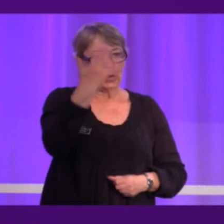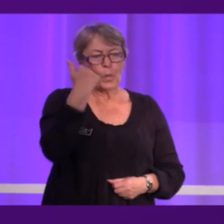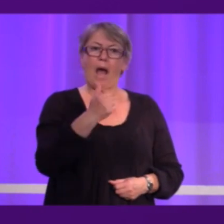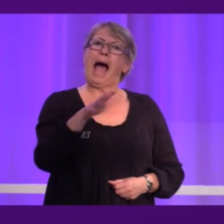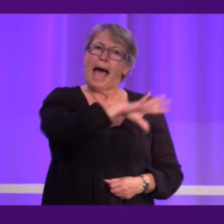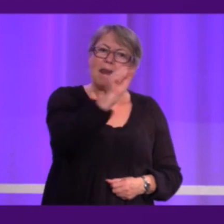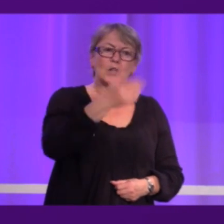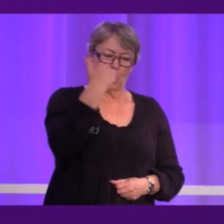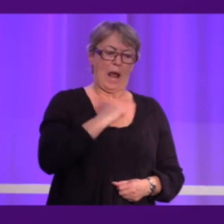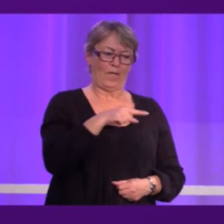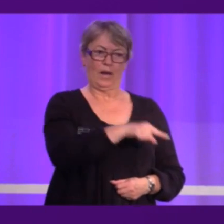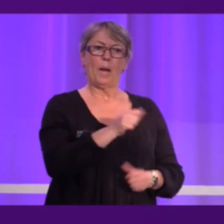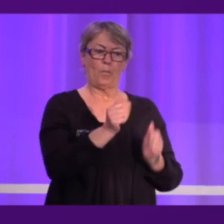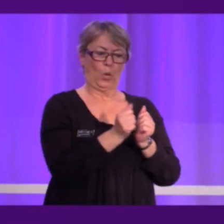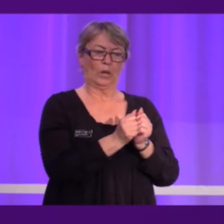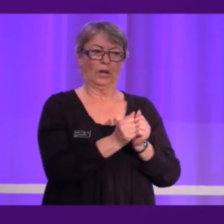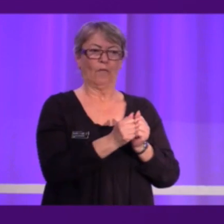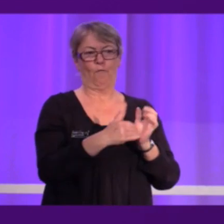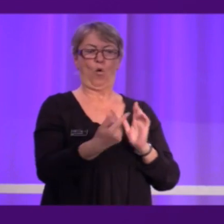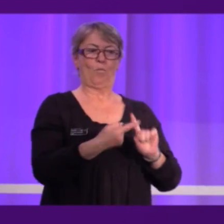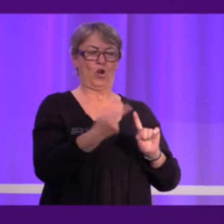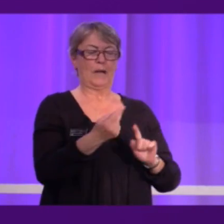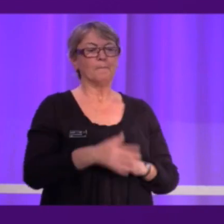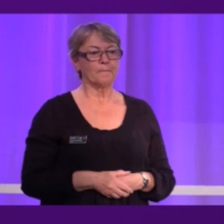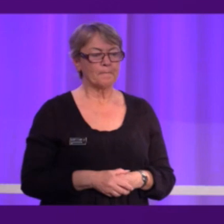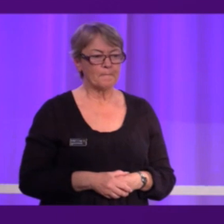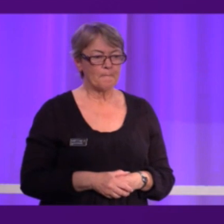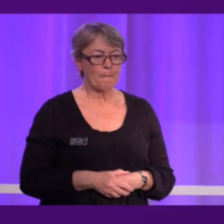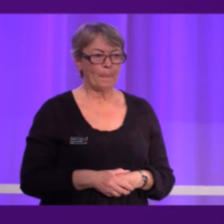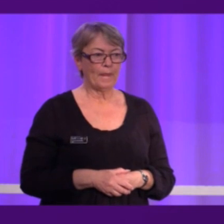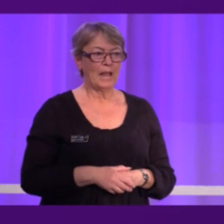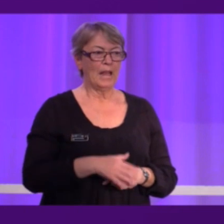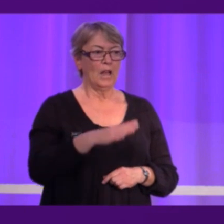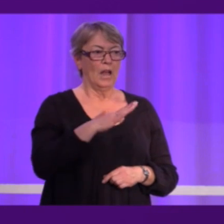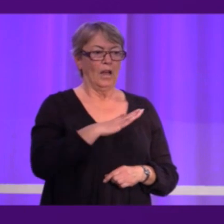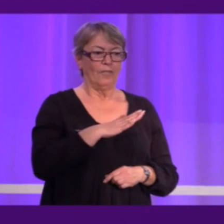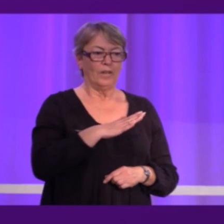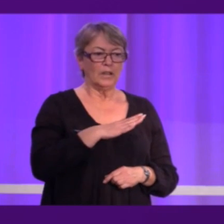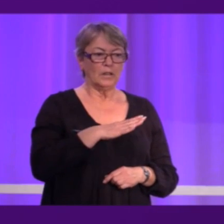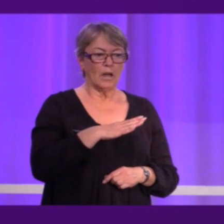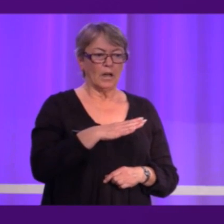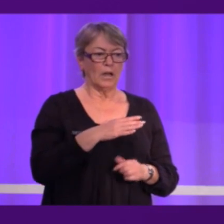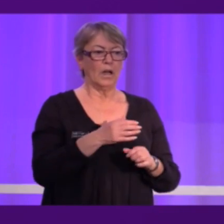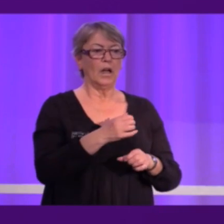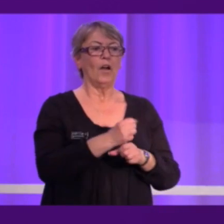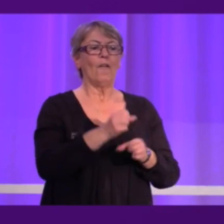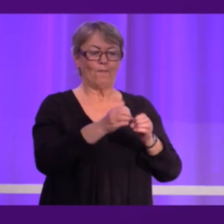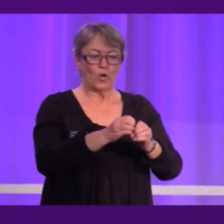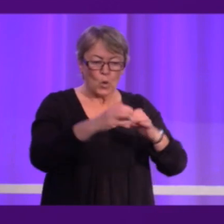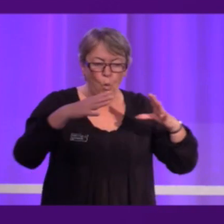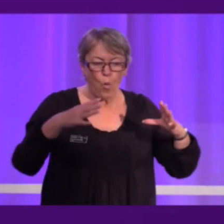använda produkterna från början. Det finns också förstoring och diverse andra